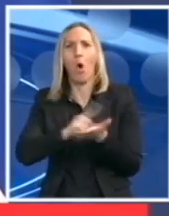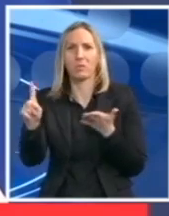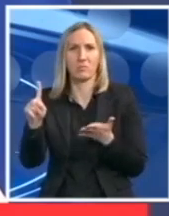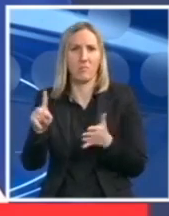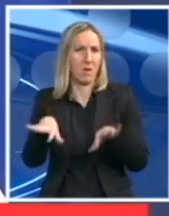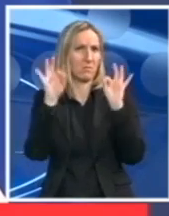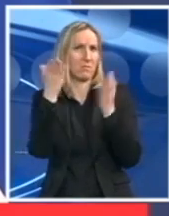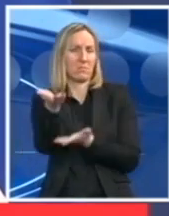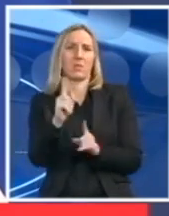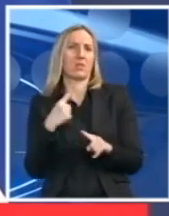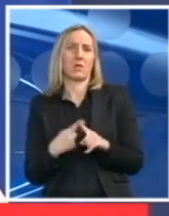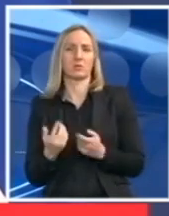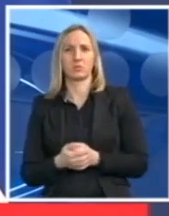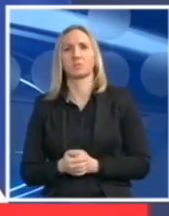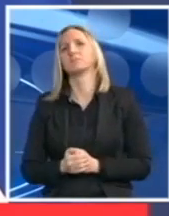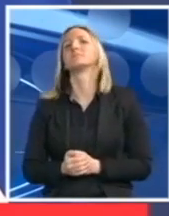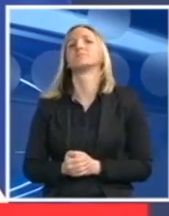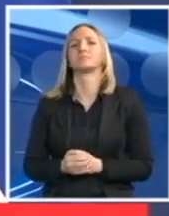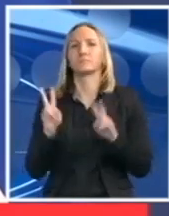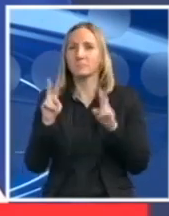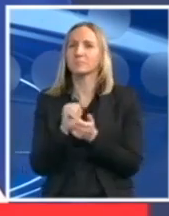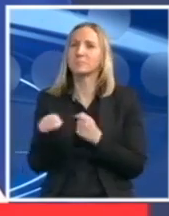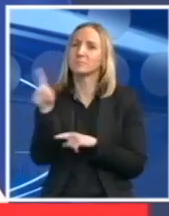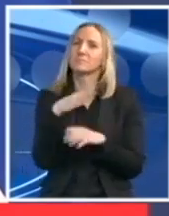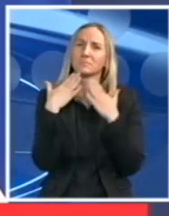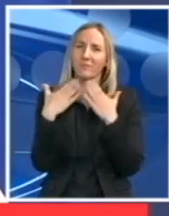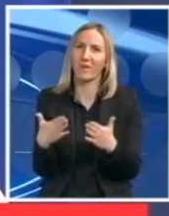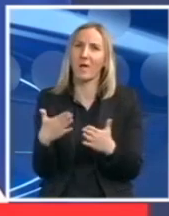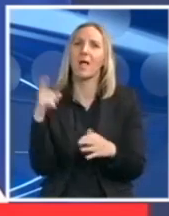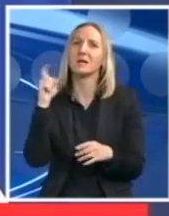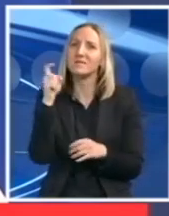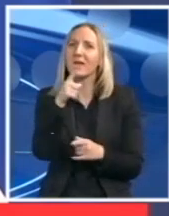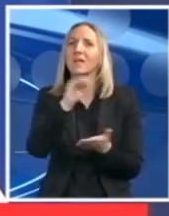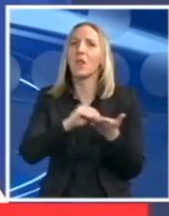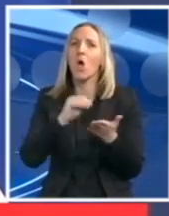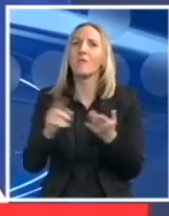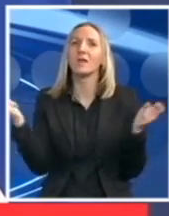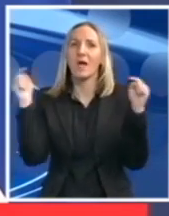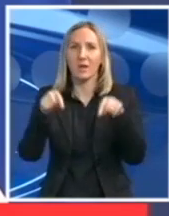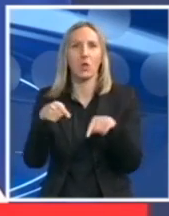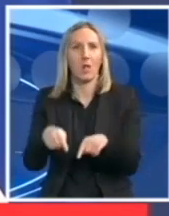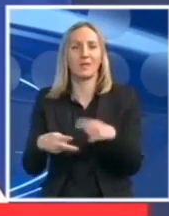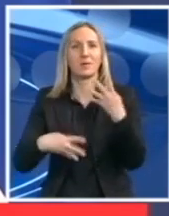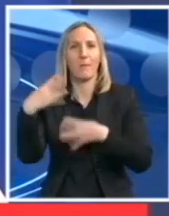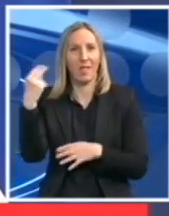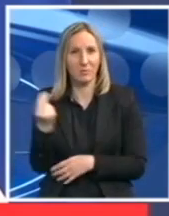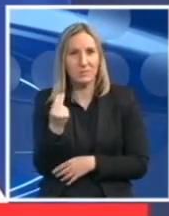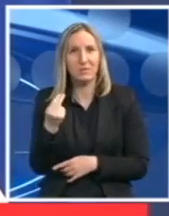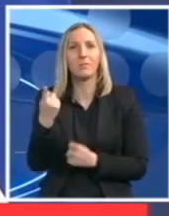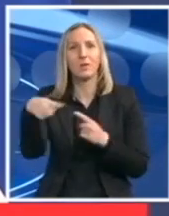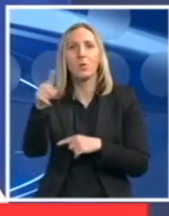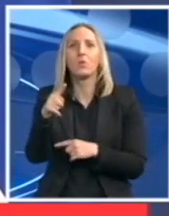otkrilo. Napominjem, zaista vam svima hvala i vi svakog dana dolazite ovde da